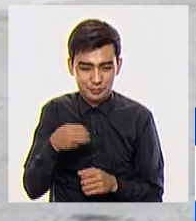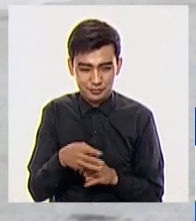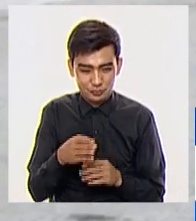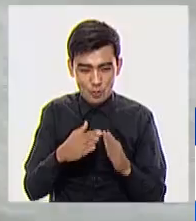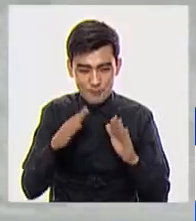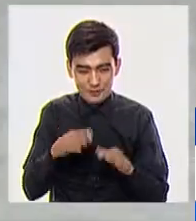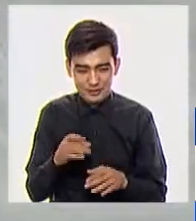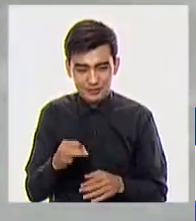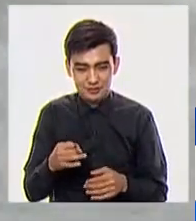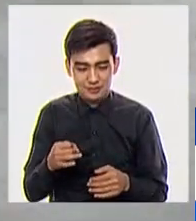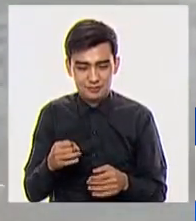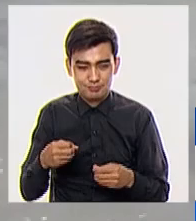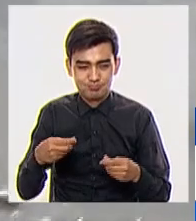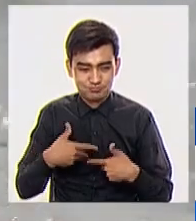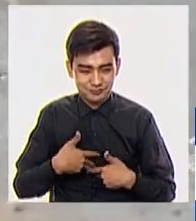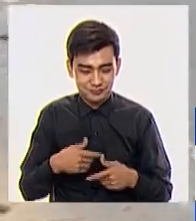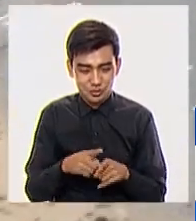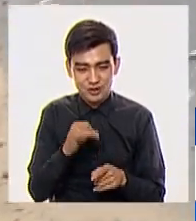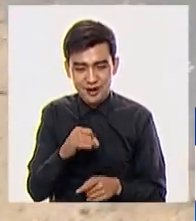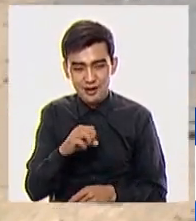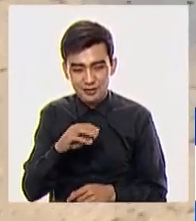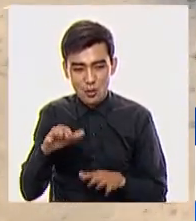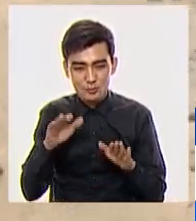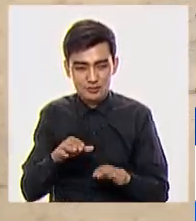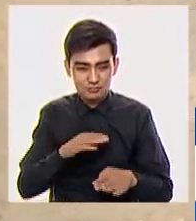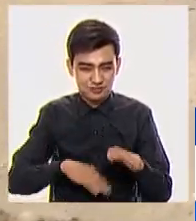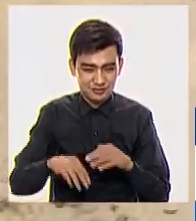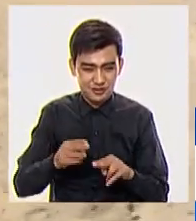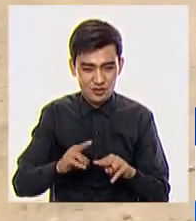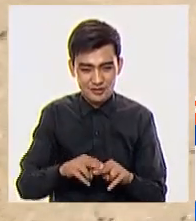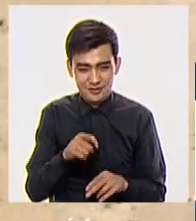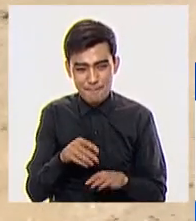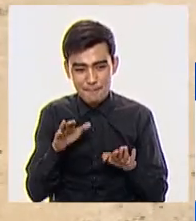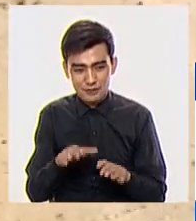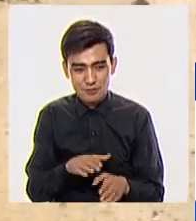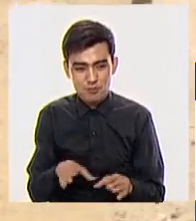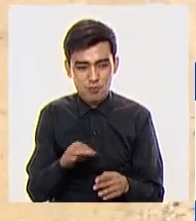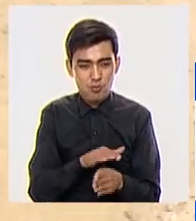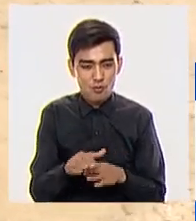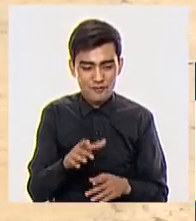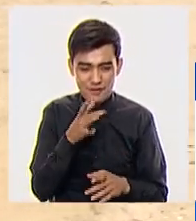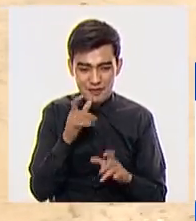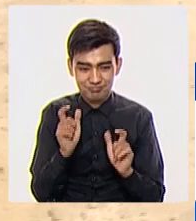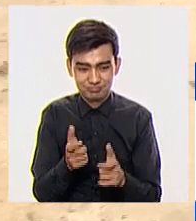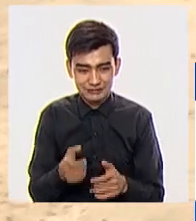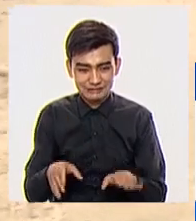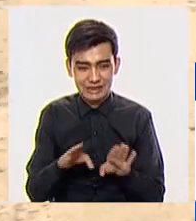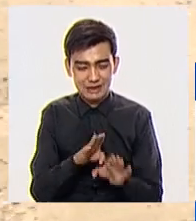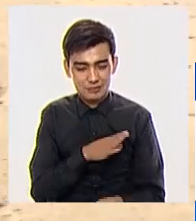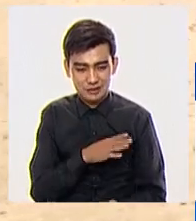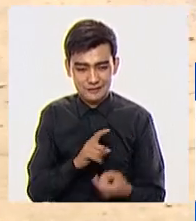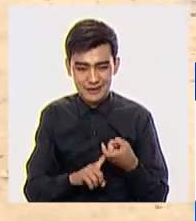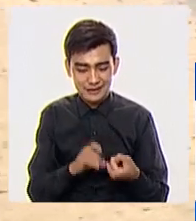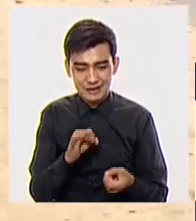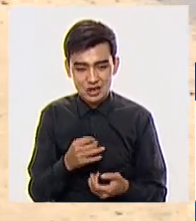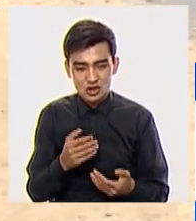суық тегізген. Атыраулықтар суға шомылып, ыстықтан жан сақтайтын мына жағажайлардың барлығы да карантинге байланысты жабылып қалған.